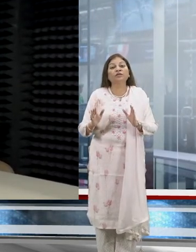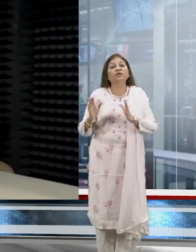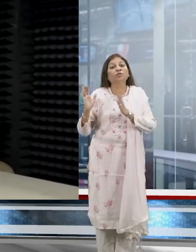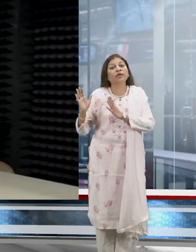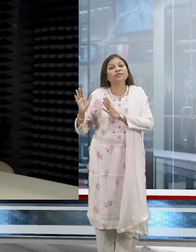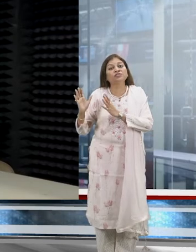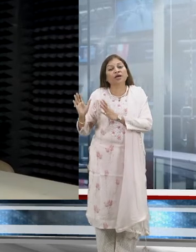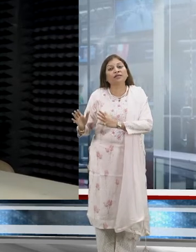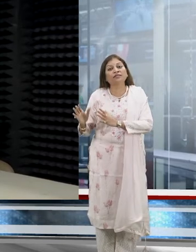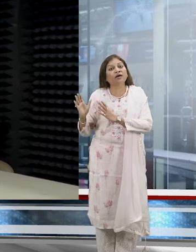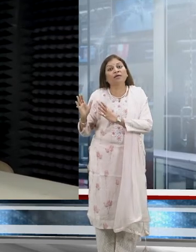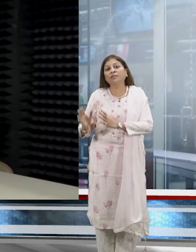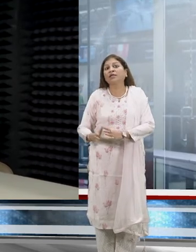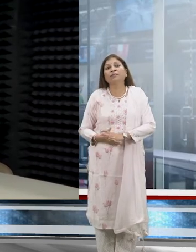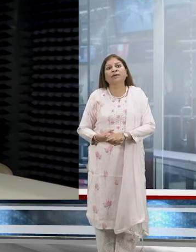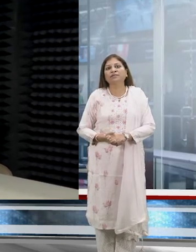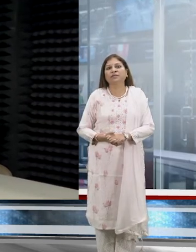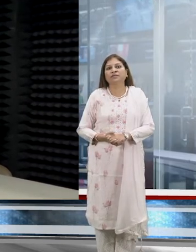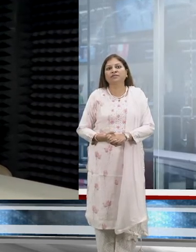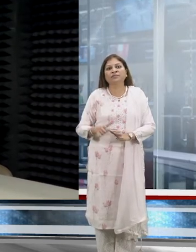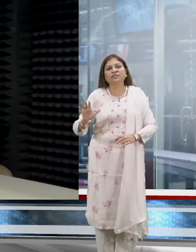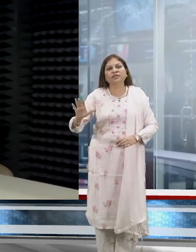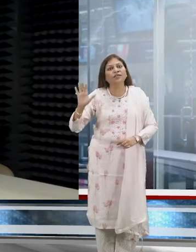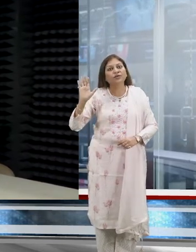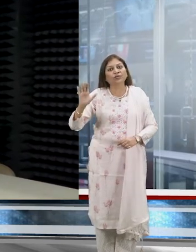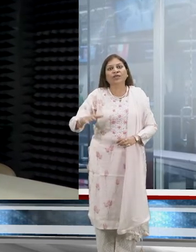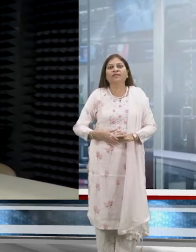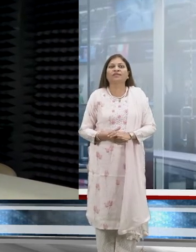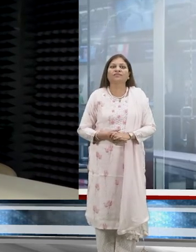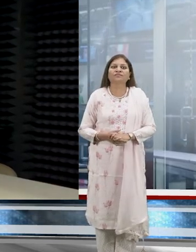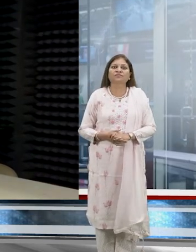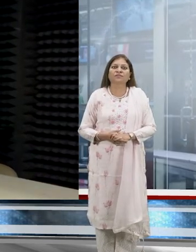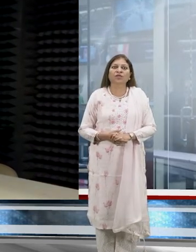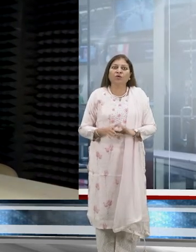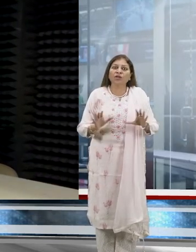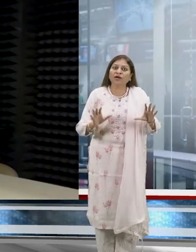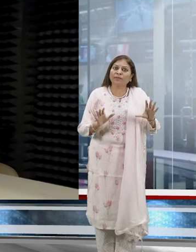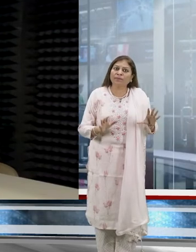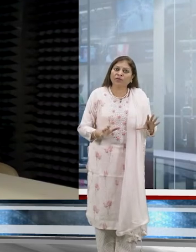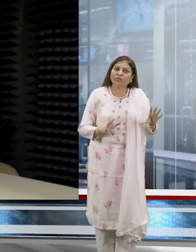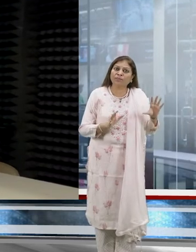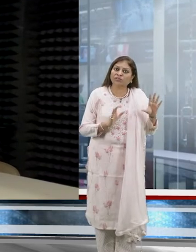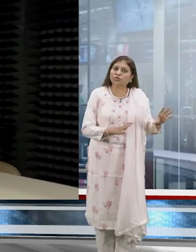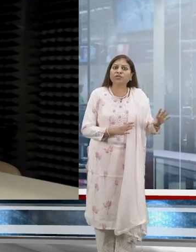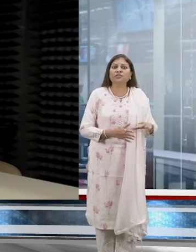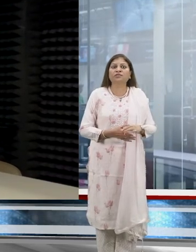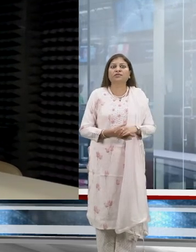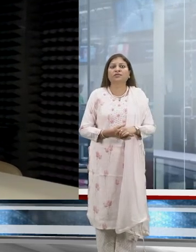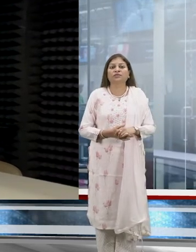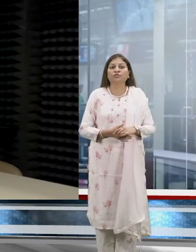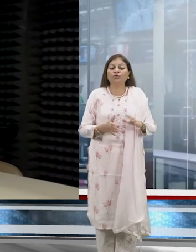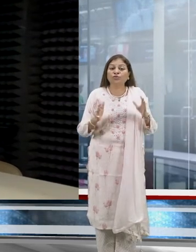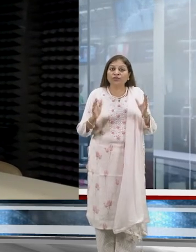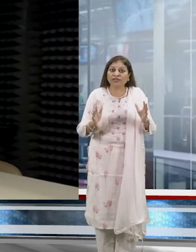खुद पर हुए इस जानलेवा हमले के बाद भी दिमित्री रुके नहीं। उन्हें अब भी उन बच्चों की